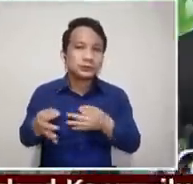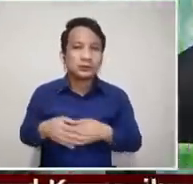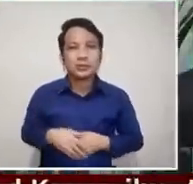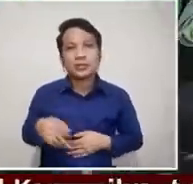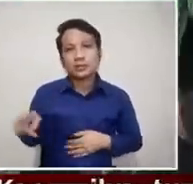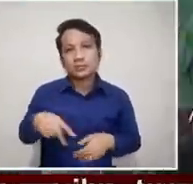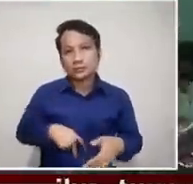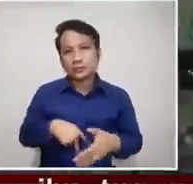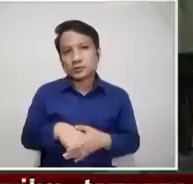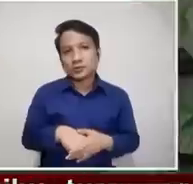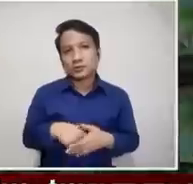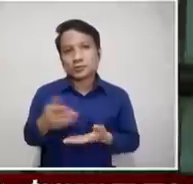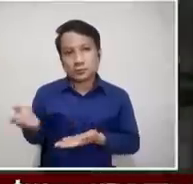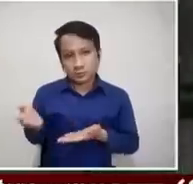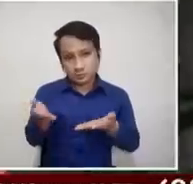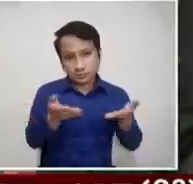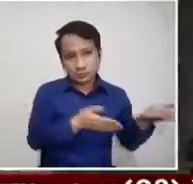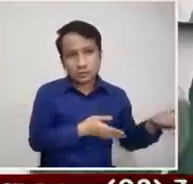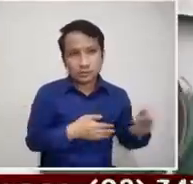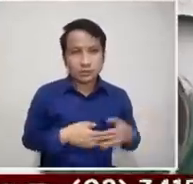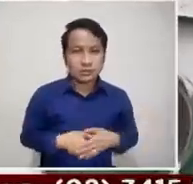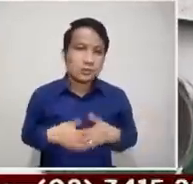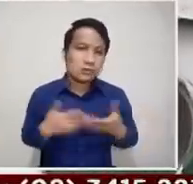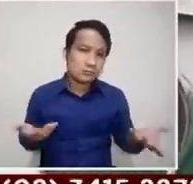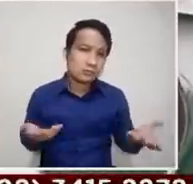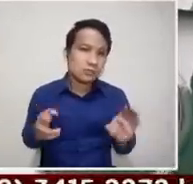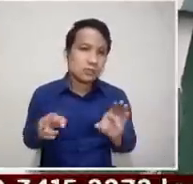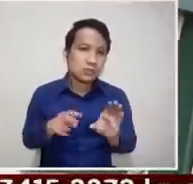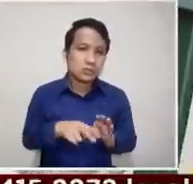Kaya inatid ko lang po. Naano rin po ako walang masakyan.